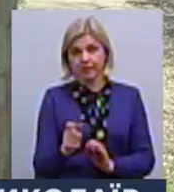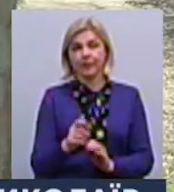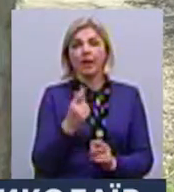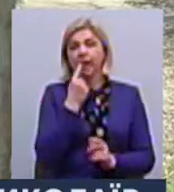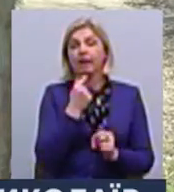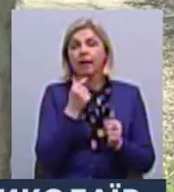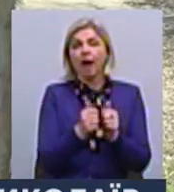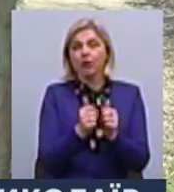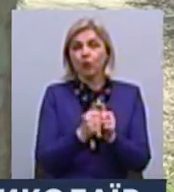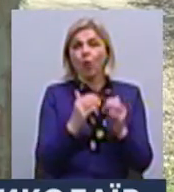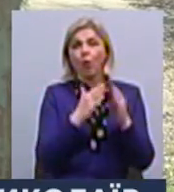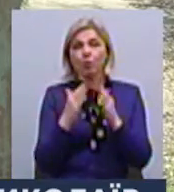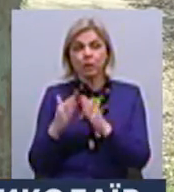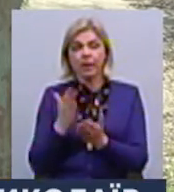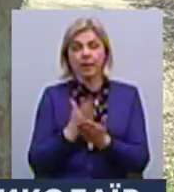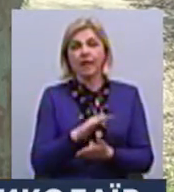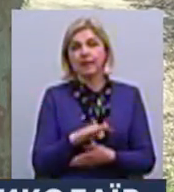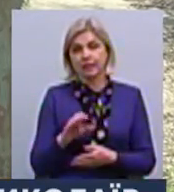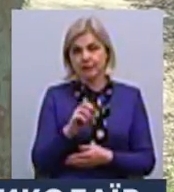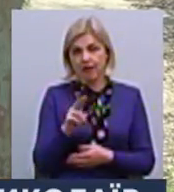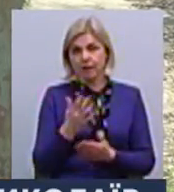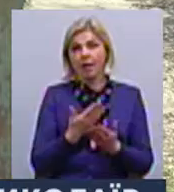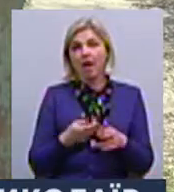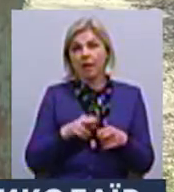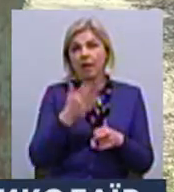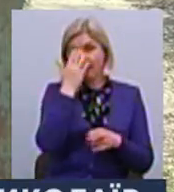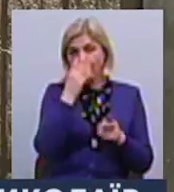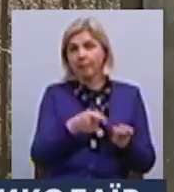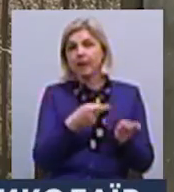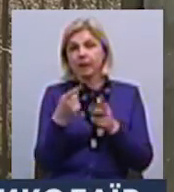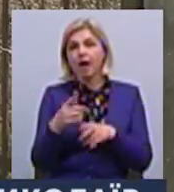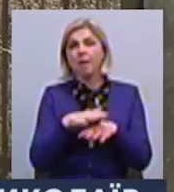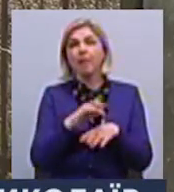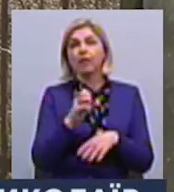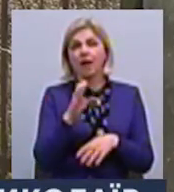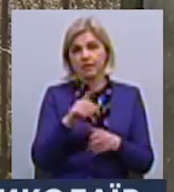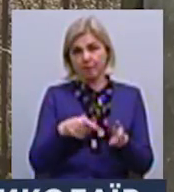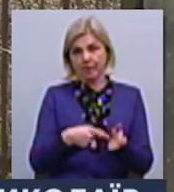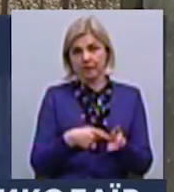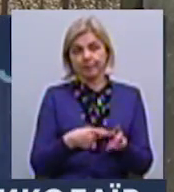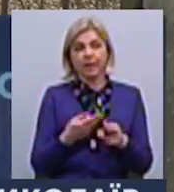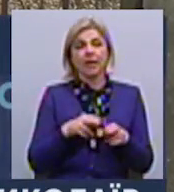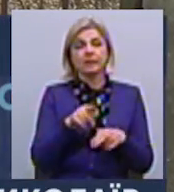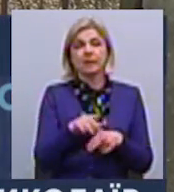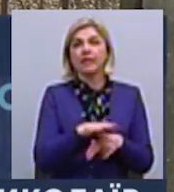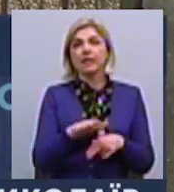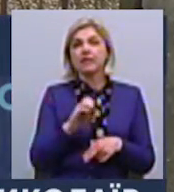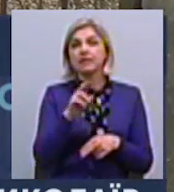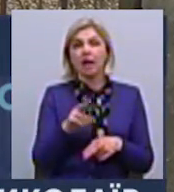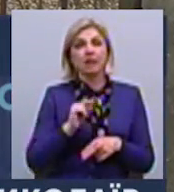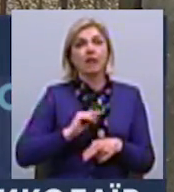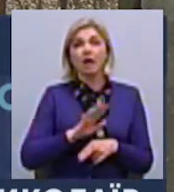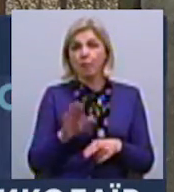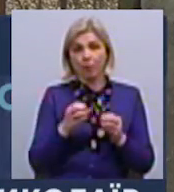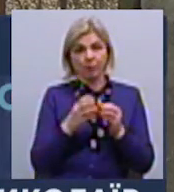корпусів знаходиться дитячий садок, який планують передати на баланс міста. Цей дошкільний навчальний заклад не функціонує 15